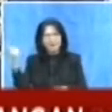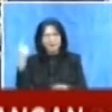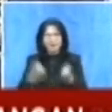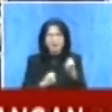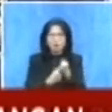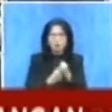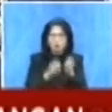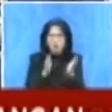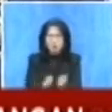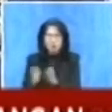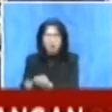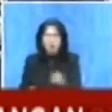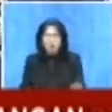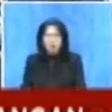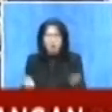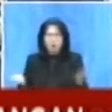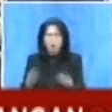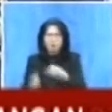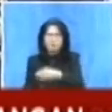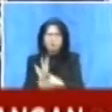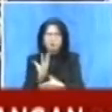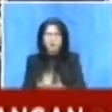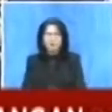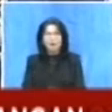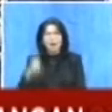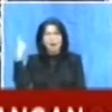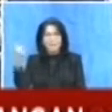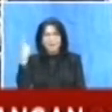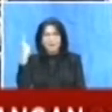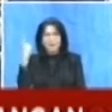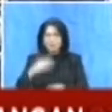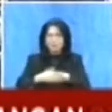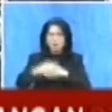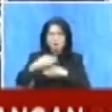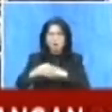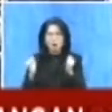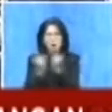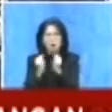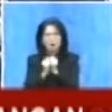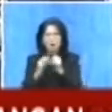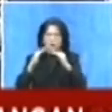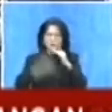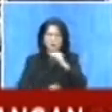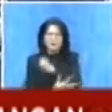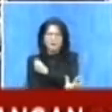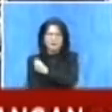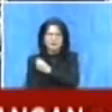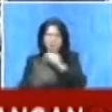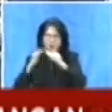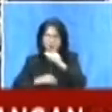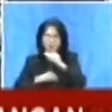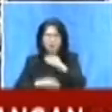yang mendorong pertumbuhan. Pemerintah juga melanjutkan komitmen menurunkan kemiskinan,